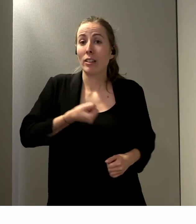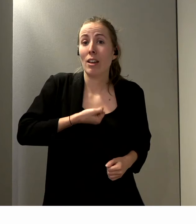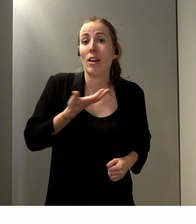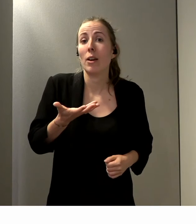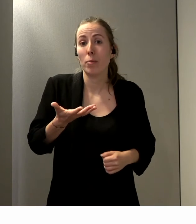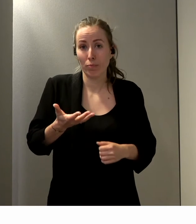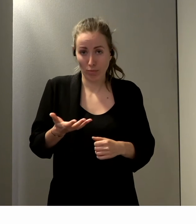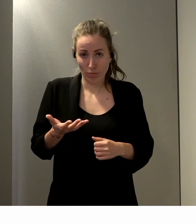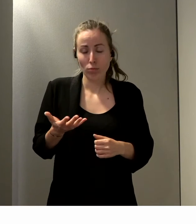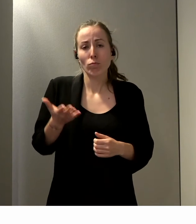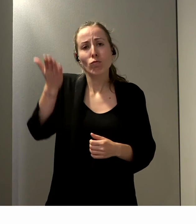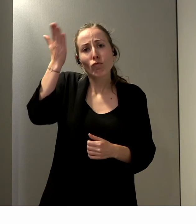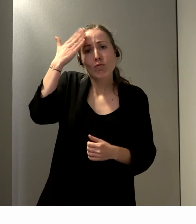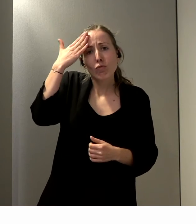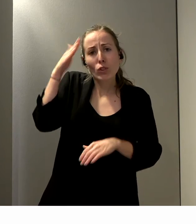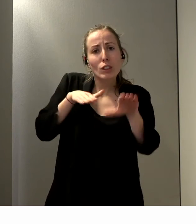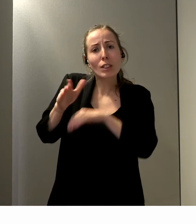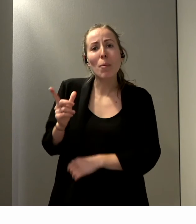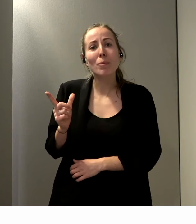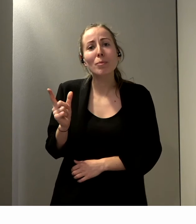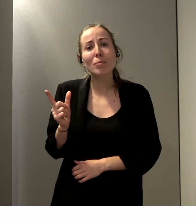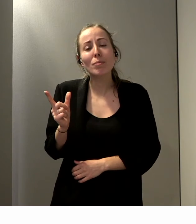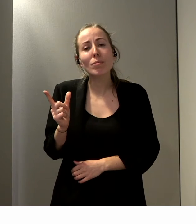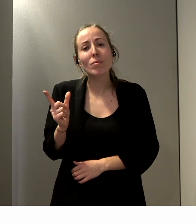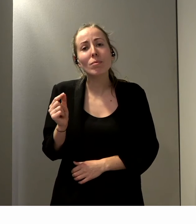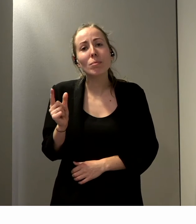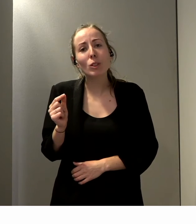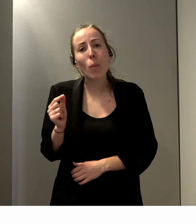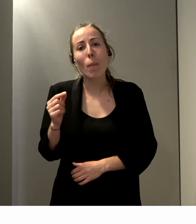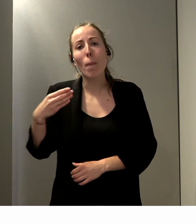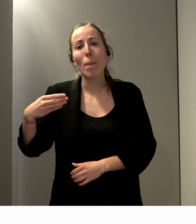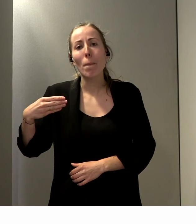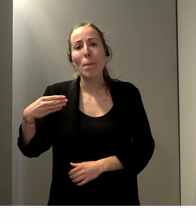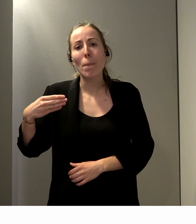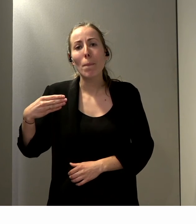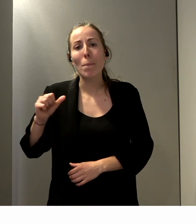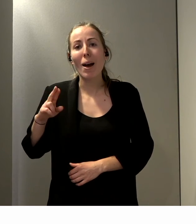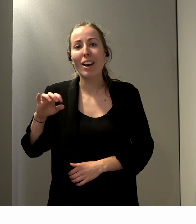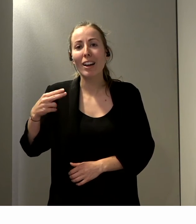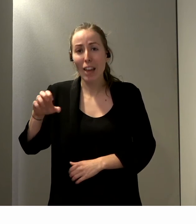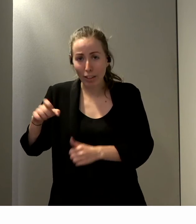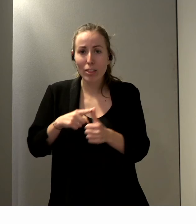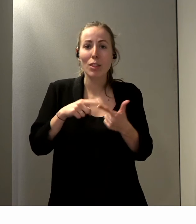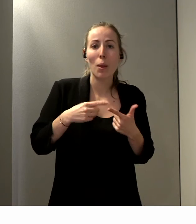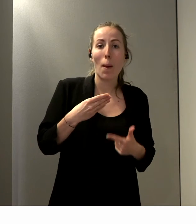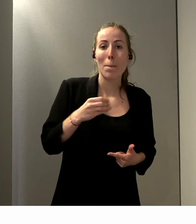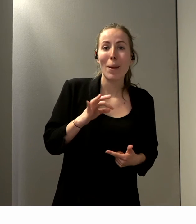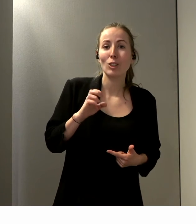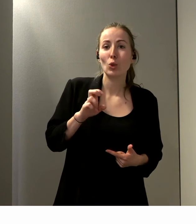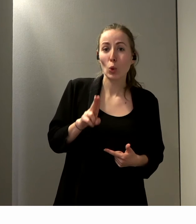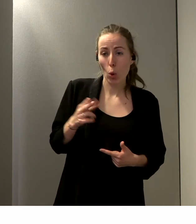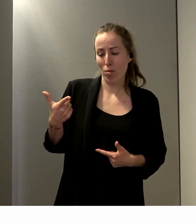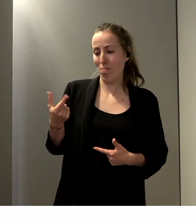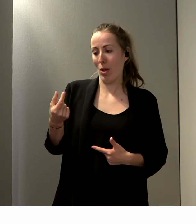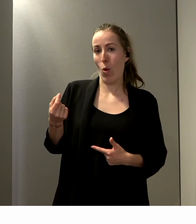bien le binôme avec Marianne et comment ? Mathieu. Et Mathieu. Mathieu